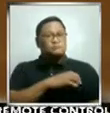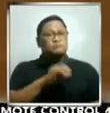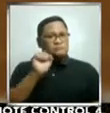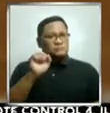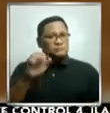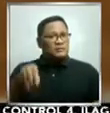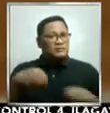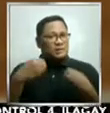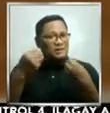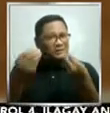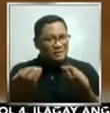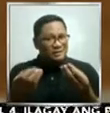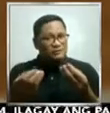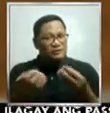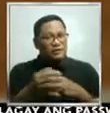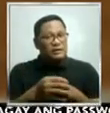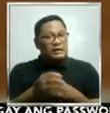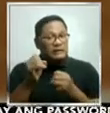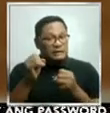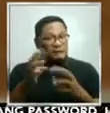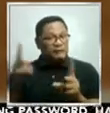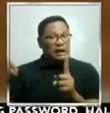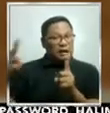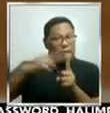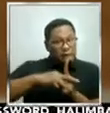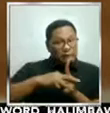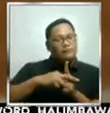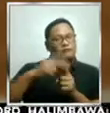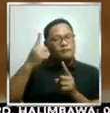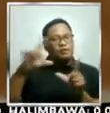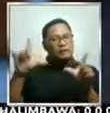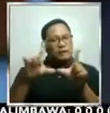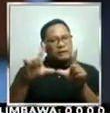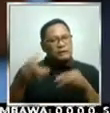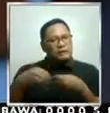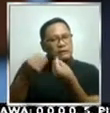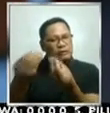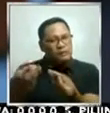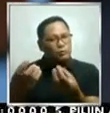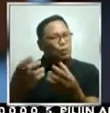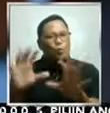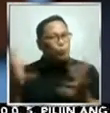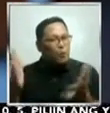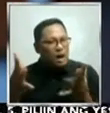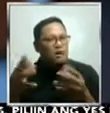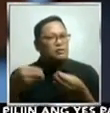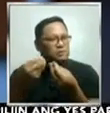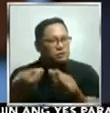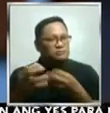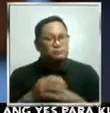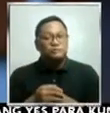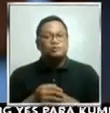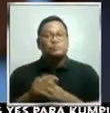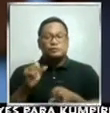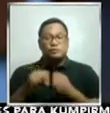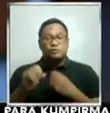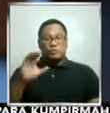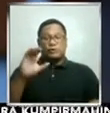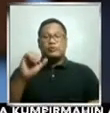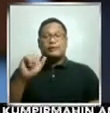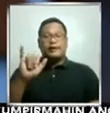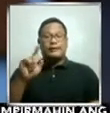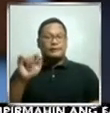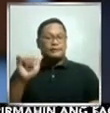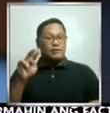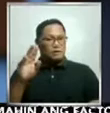initial determination kung ang aplikasyon para sa prangkisa ay ibibigay o hindi. Ayon kay Cayetano, magsasagawa ang House Committee